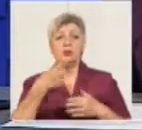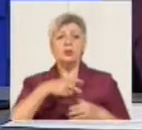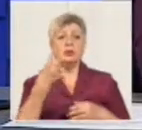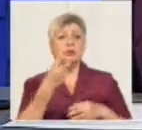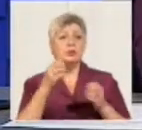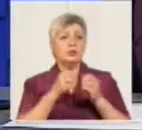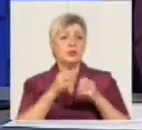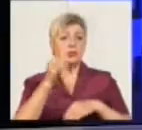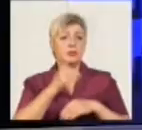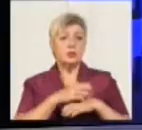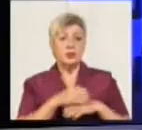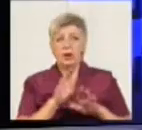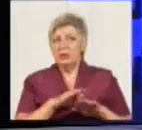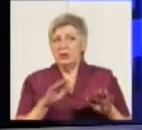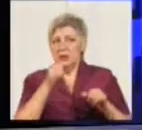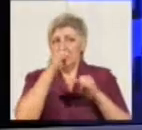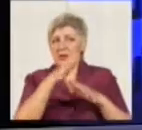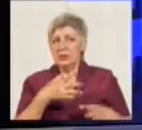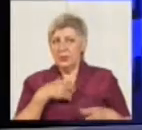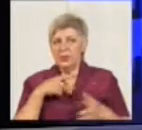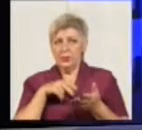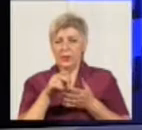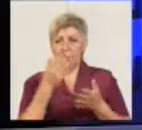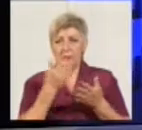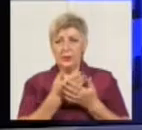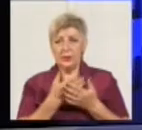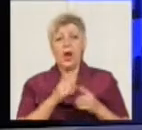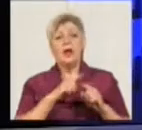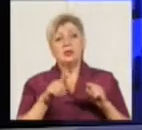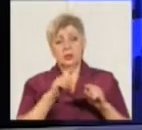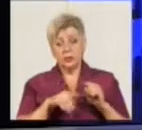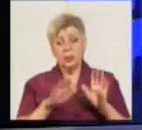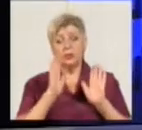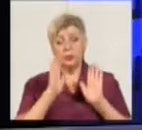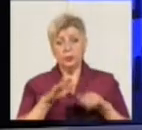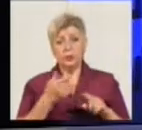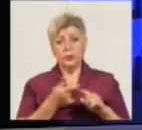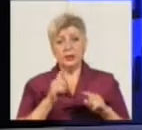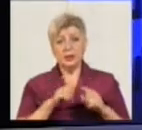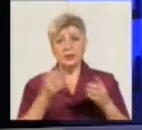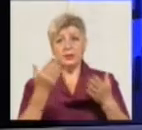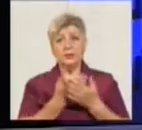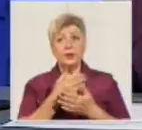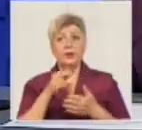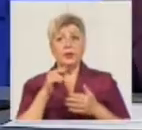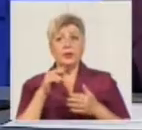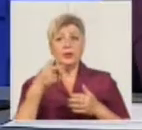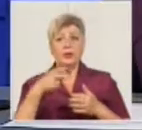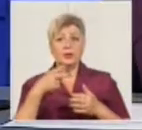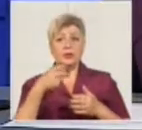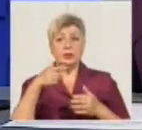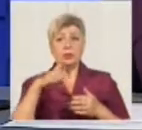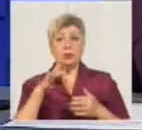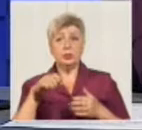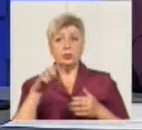цей фільм. Ну, вже скоро, як я розумію, цей фільм буде в прокаті, його зможуть подивитися. Так, як говорилось на прес-конференції, 20 грудня, це